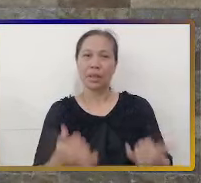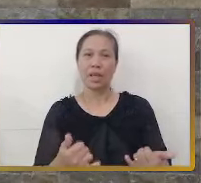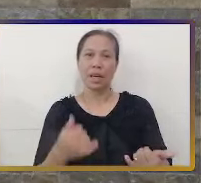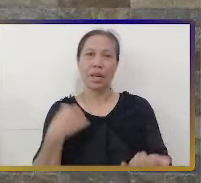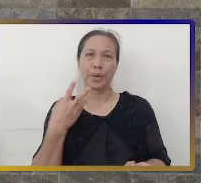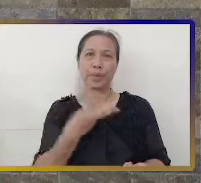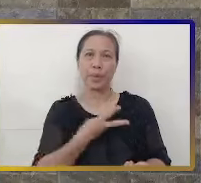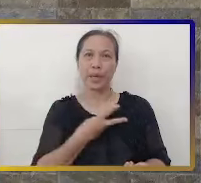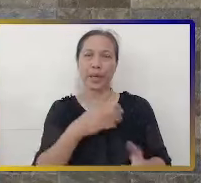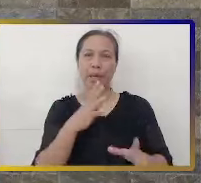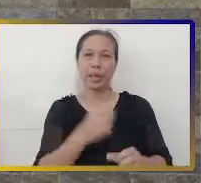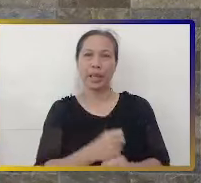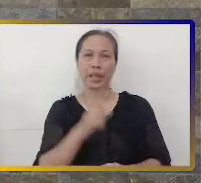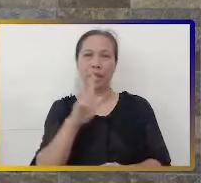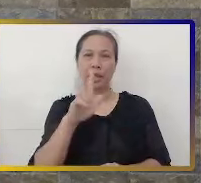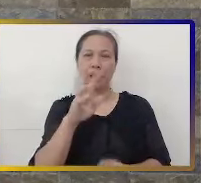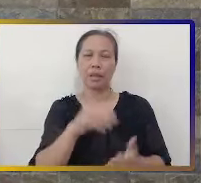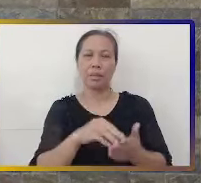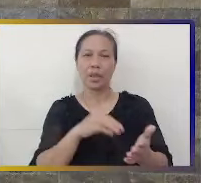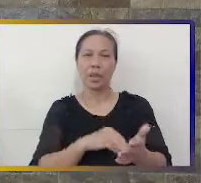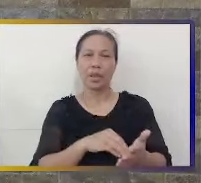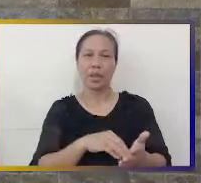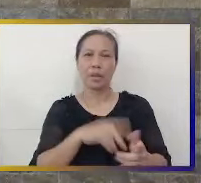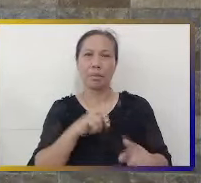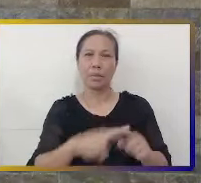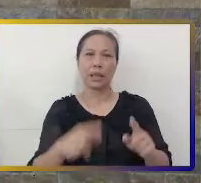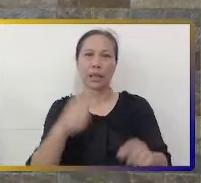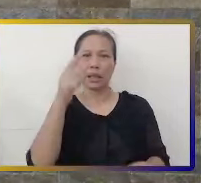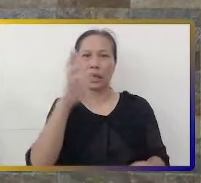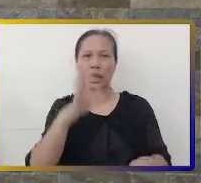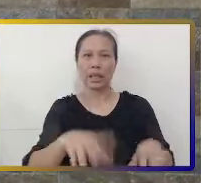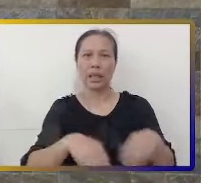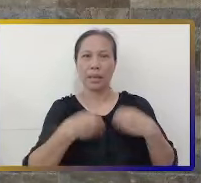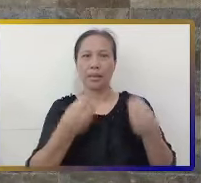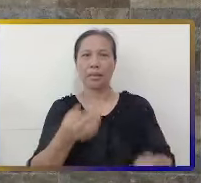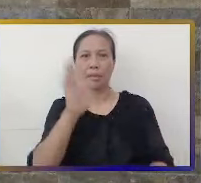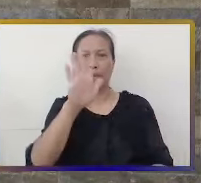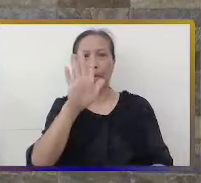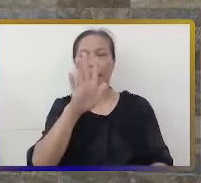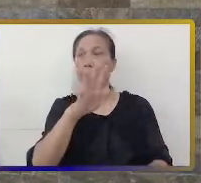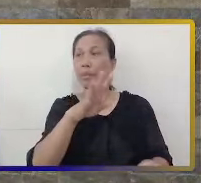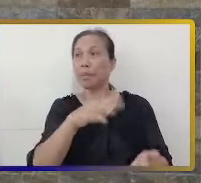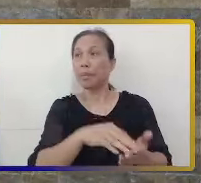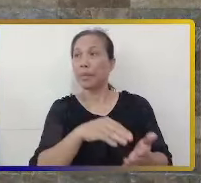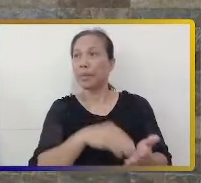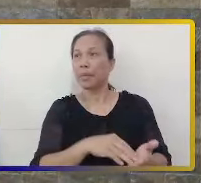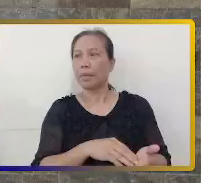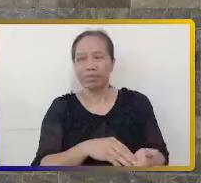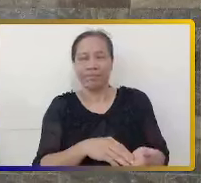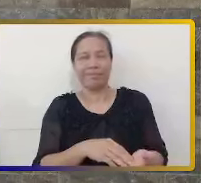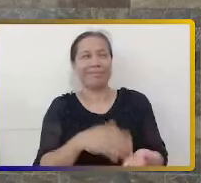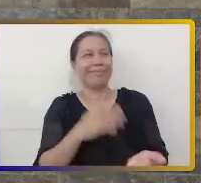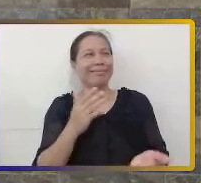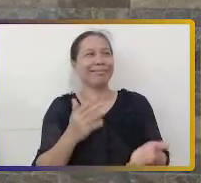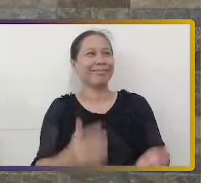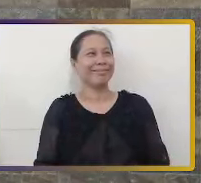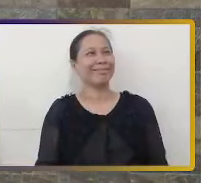kaptid million us million k na lang baka gusto niyong buin